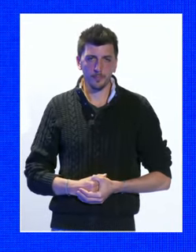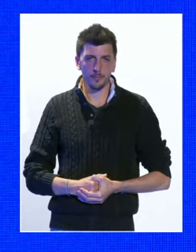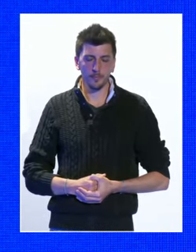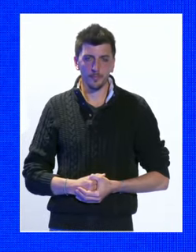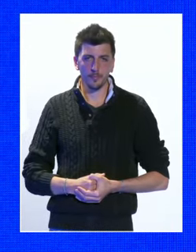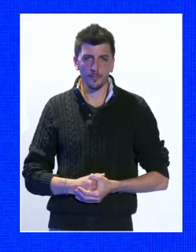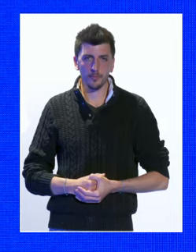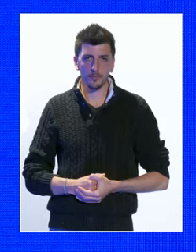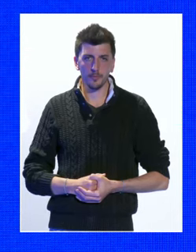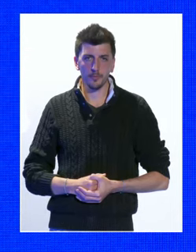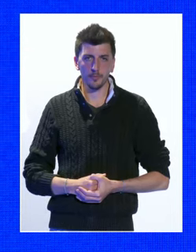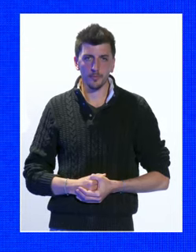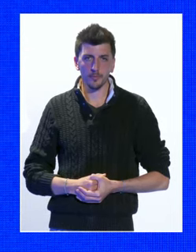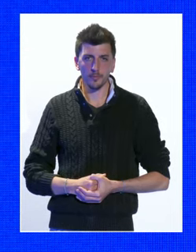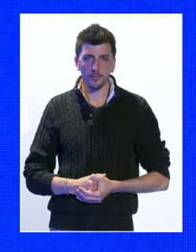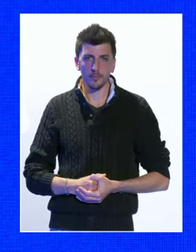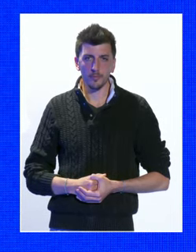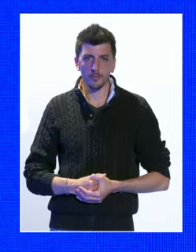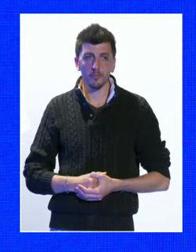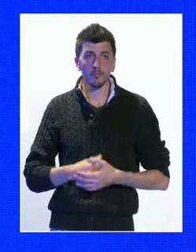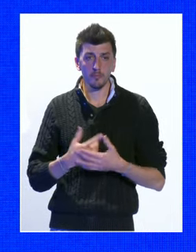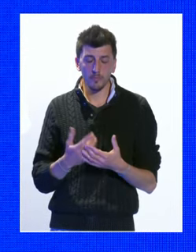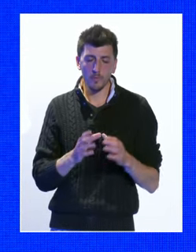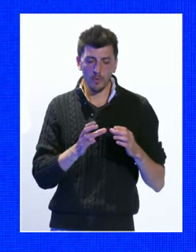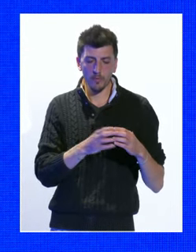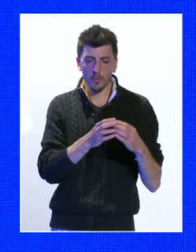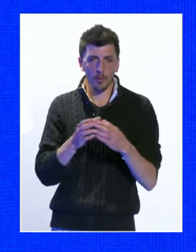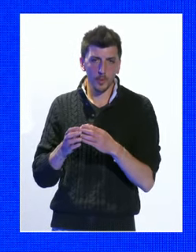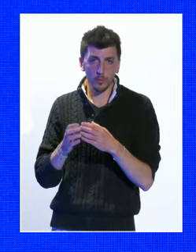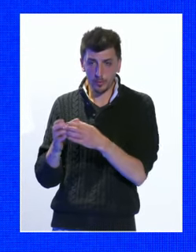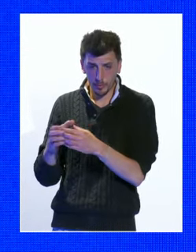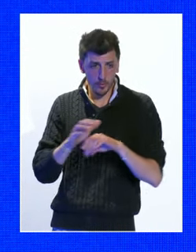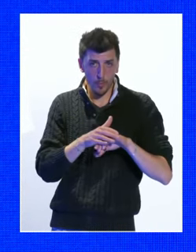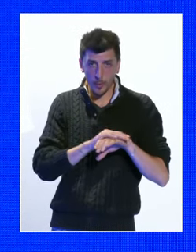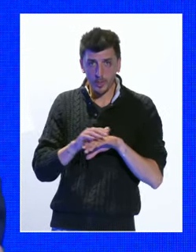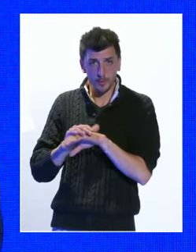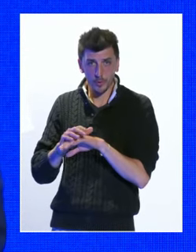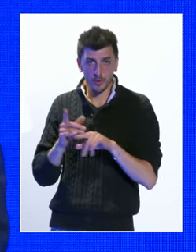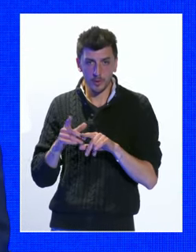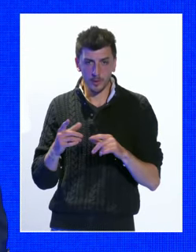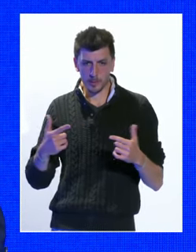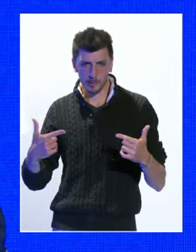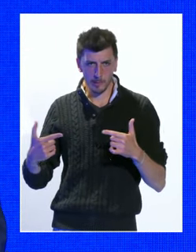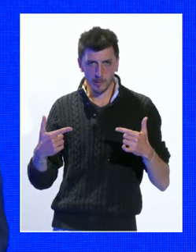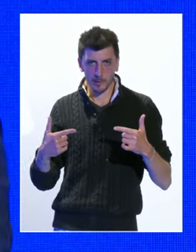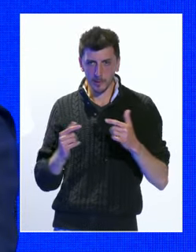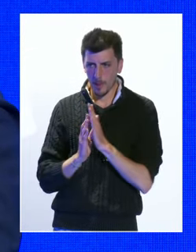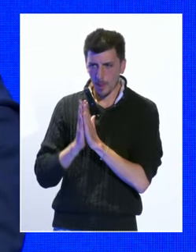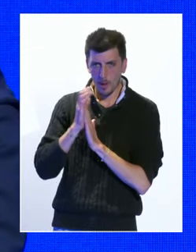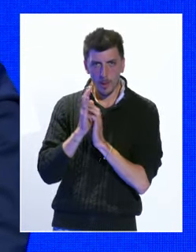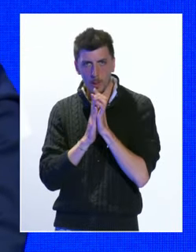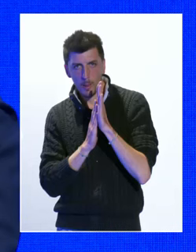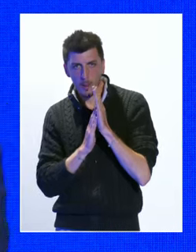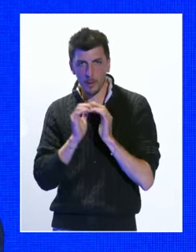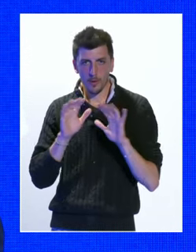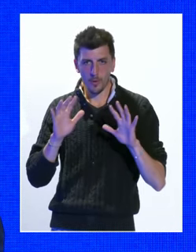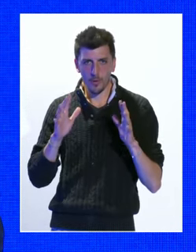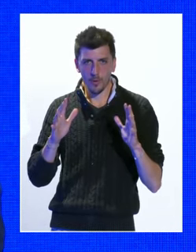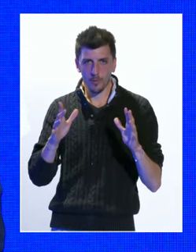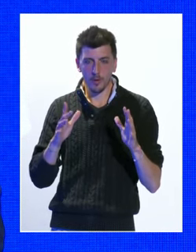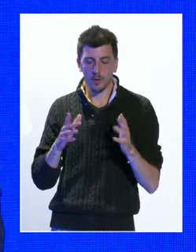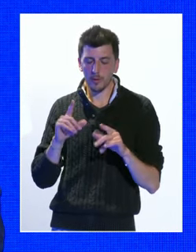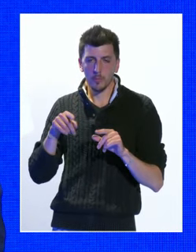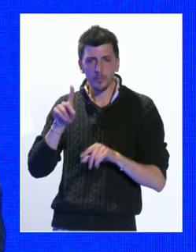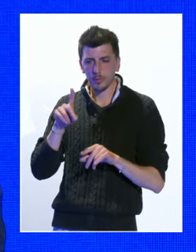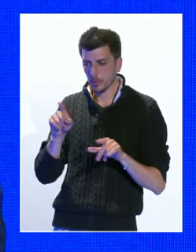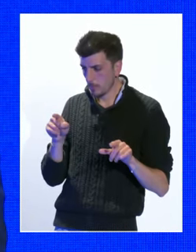Pour que les rapports entre formations politiques passent de la soumission et de la loi du plus fort à la reconnaissance de la légitimité